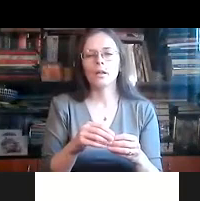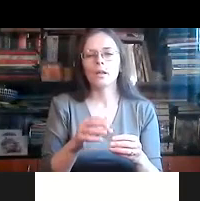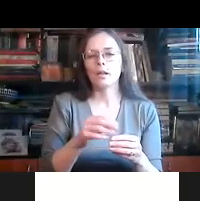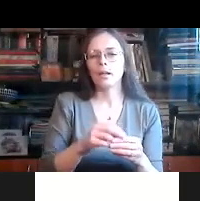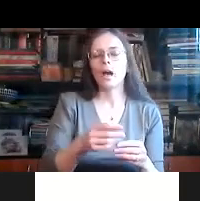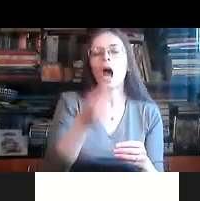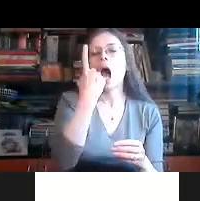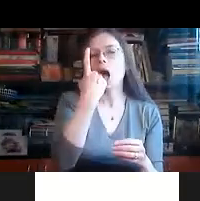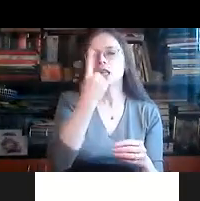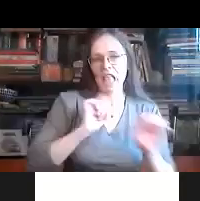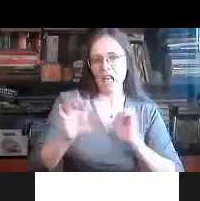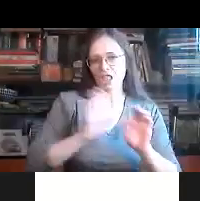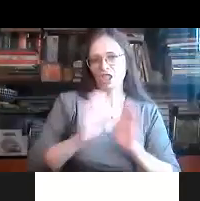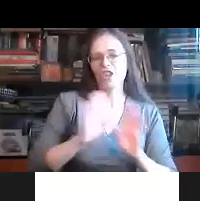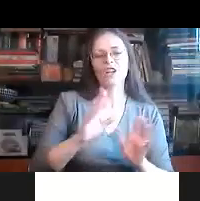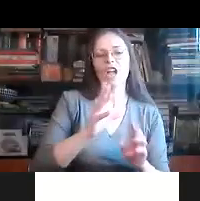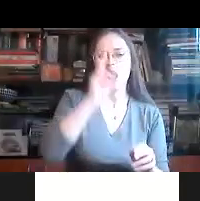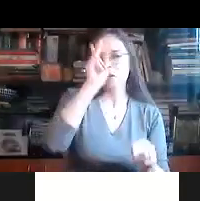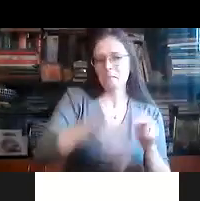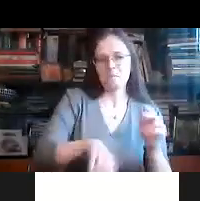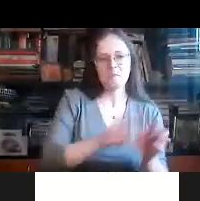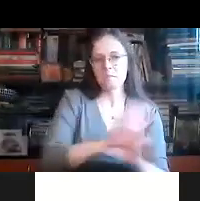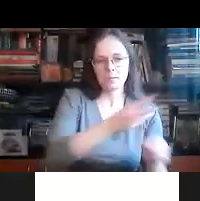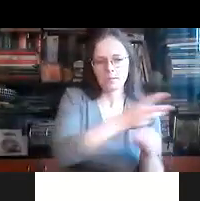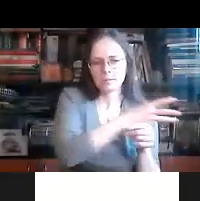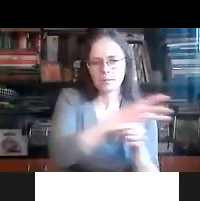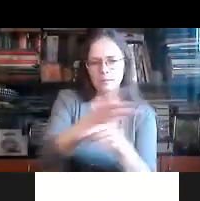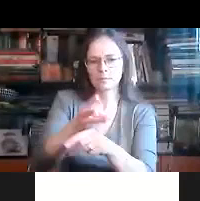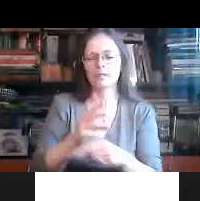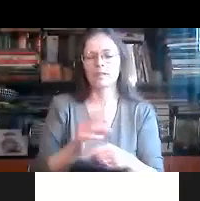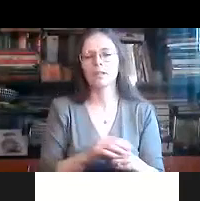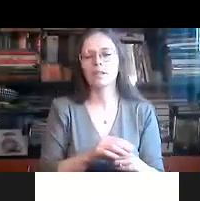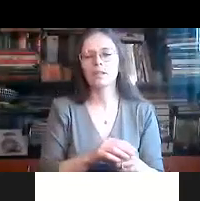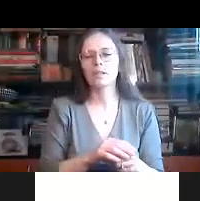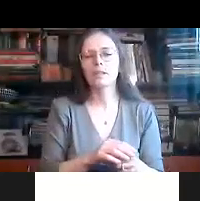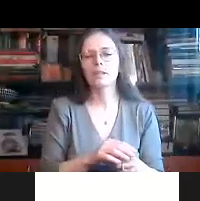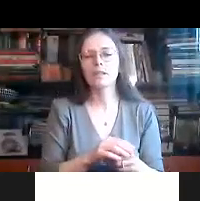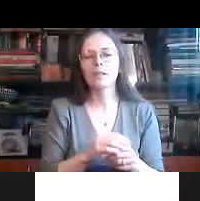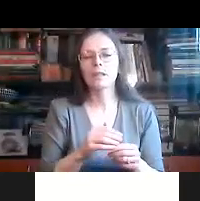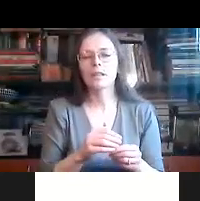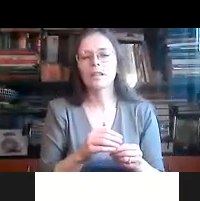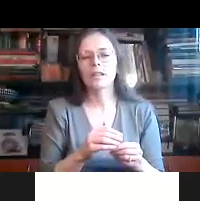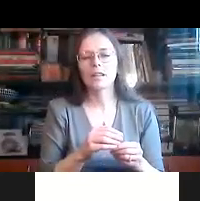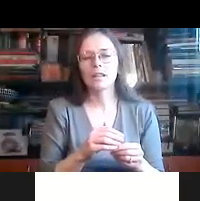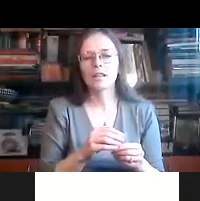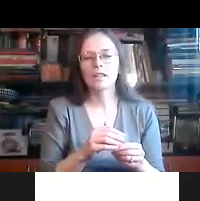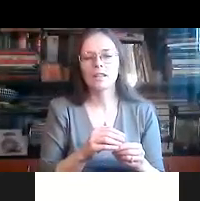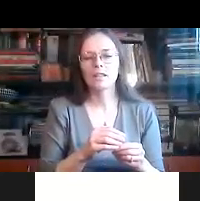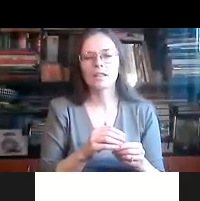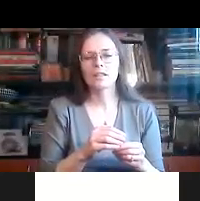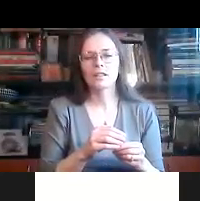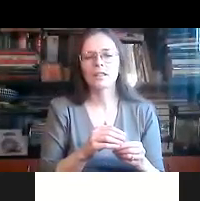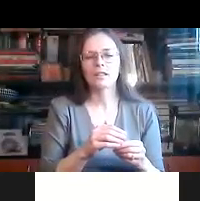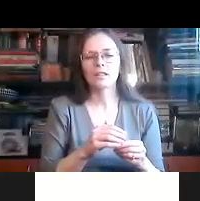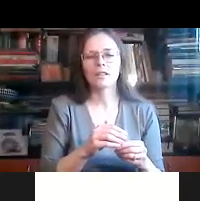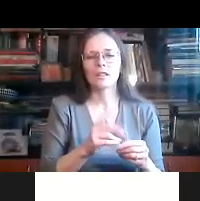бы это вызывало там очень много негодования в основном. Ну, хотя если люди согласны, как бы